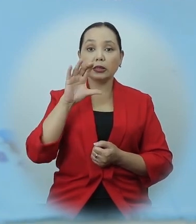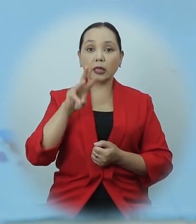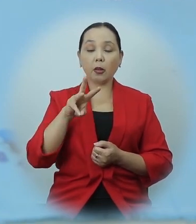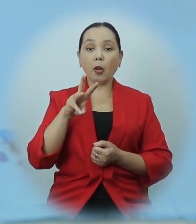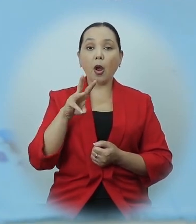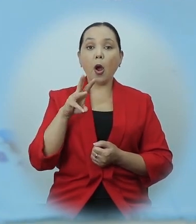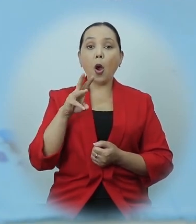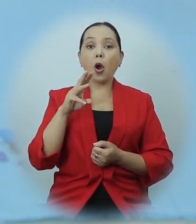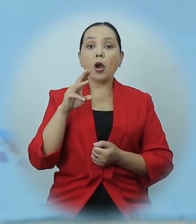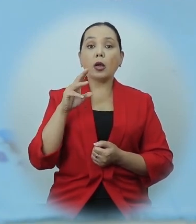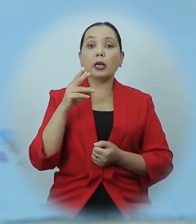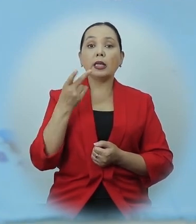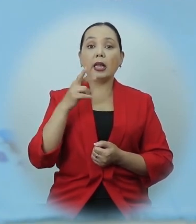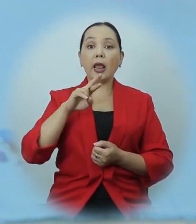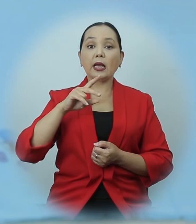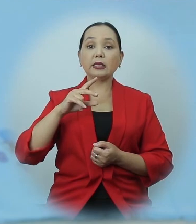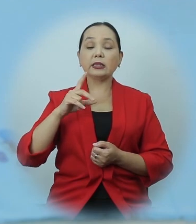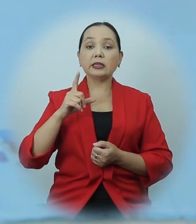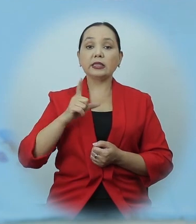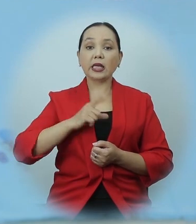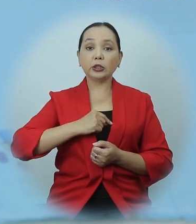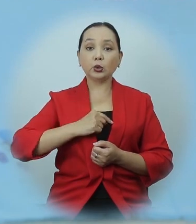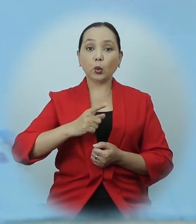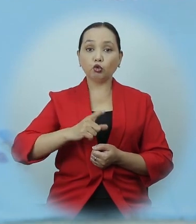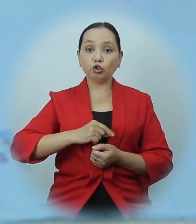1,5 сантиметра по среднему шву для застежки,